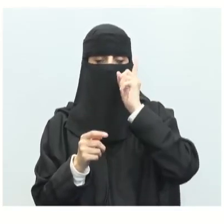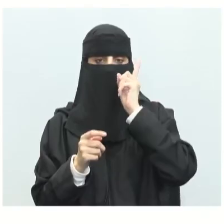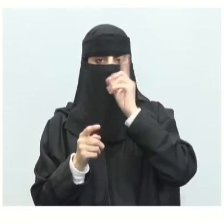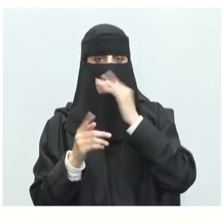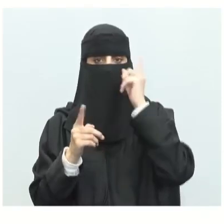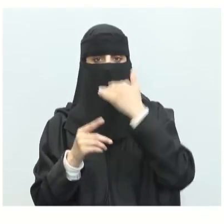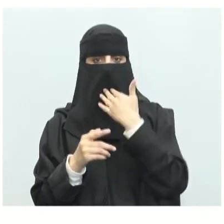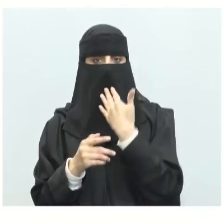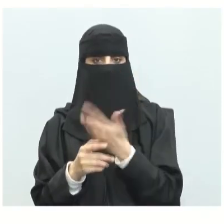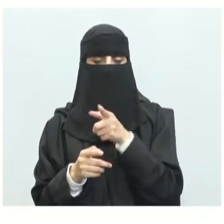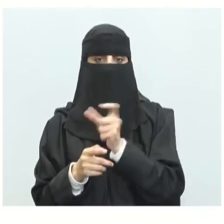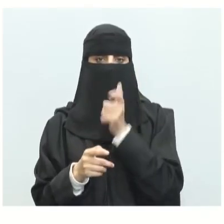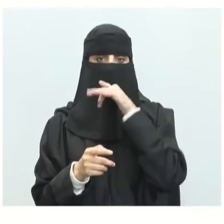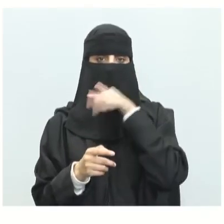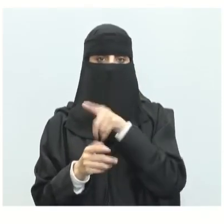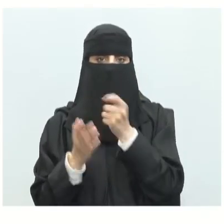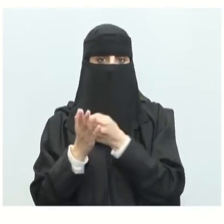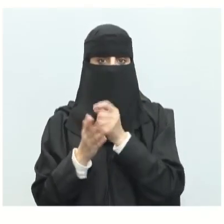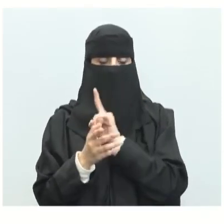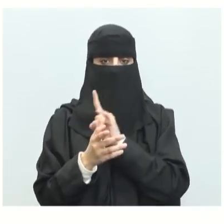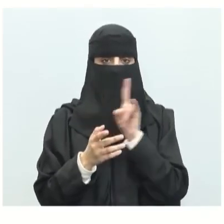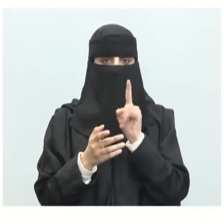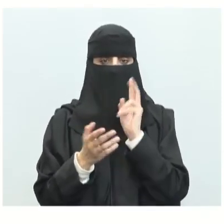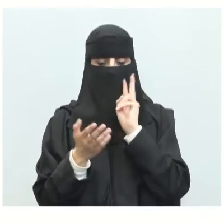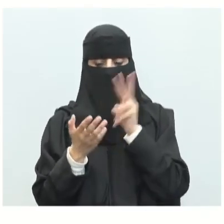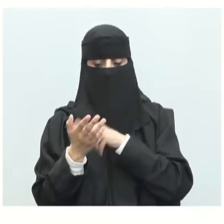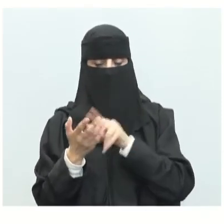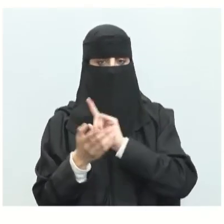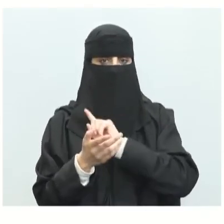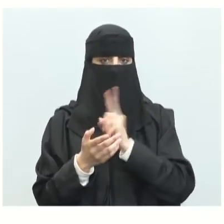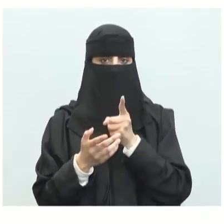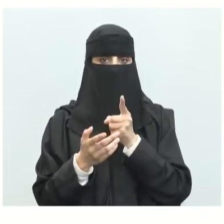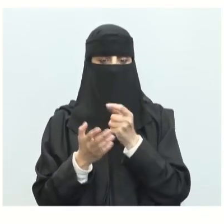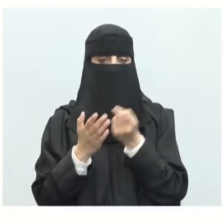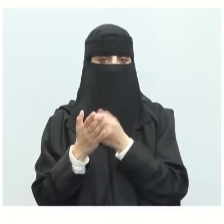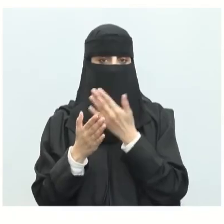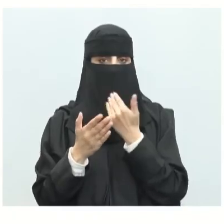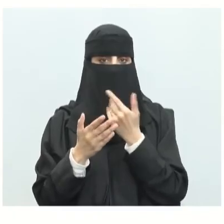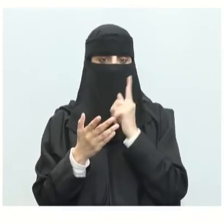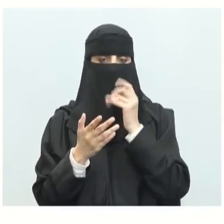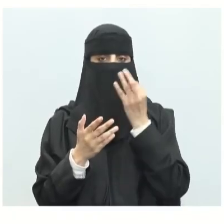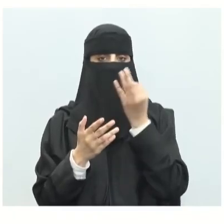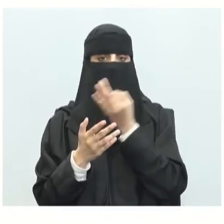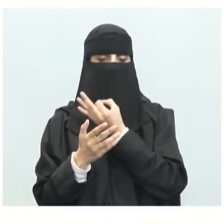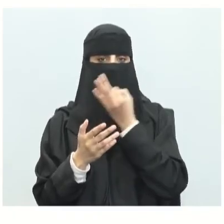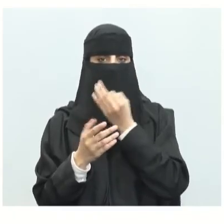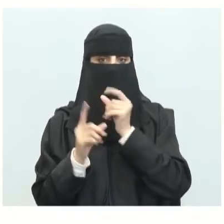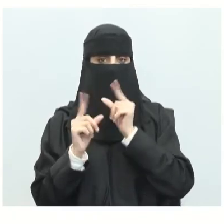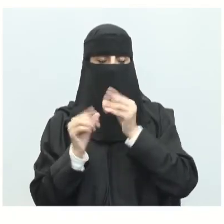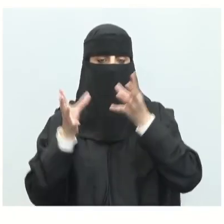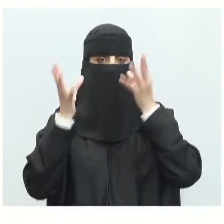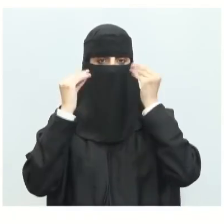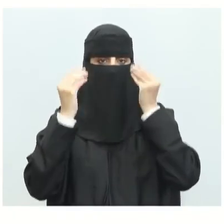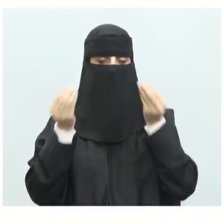اكرمه الله بها فهو لم يقرا قط ولكنه كان اعلم